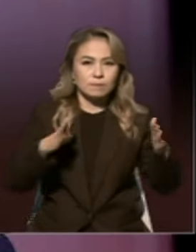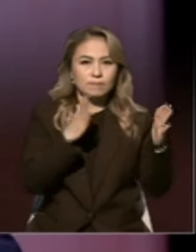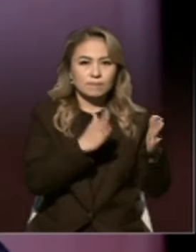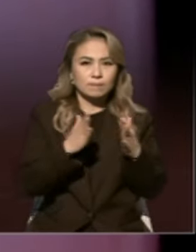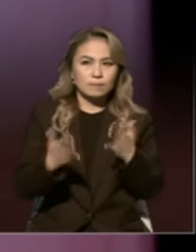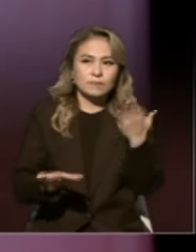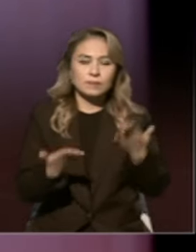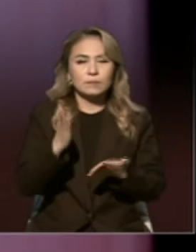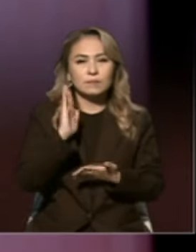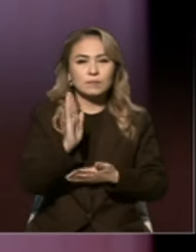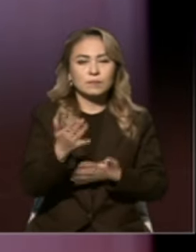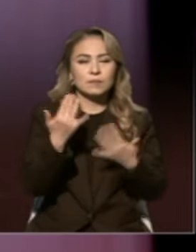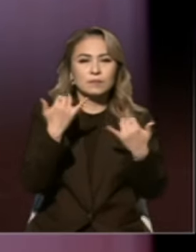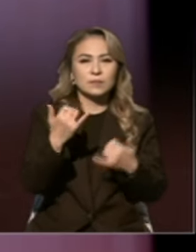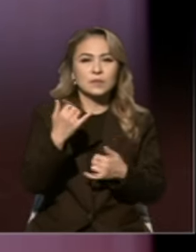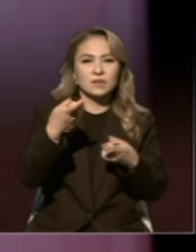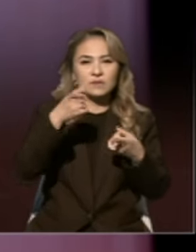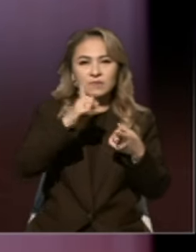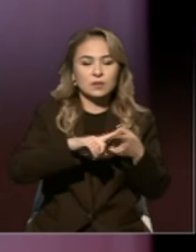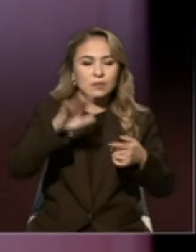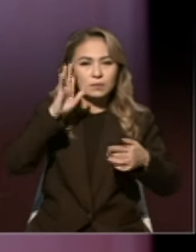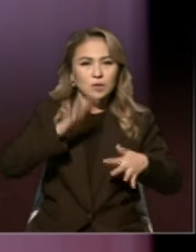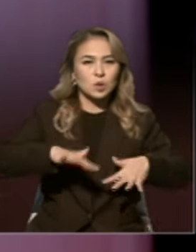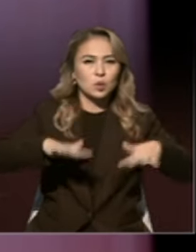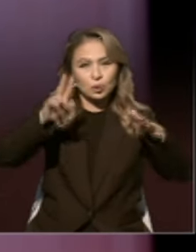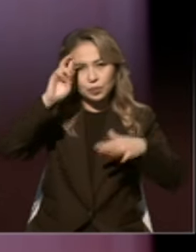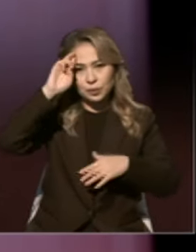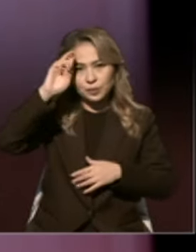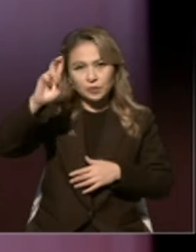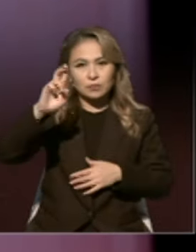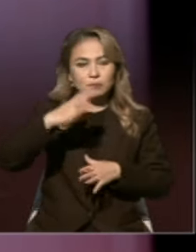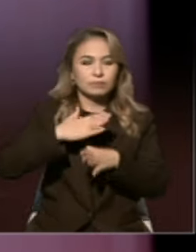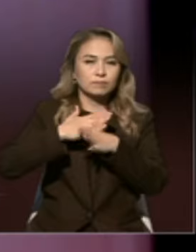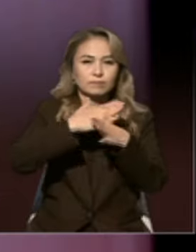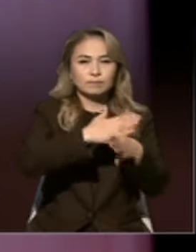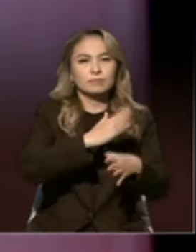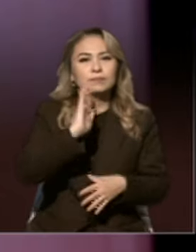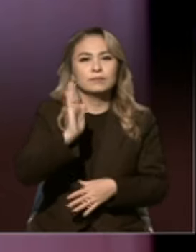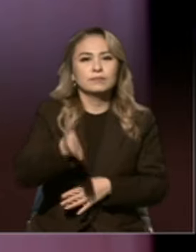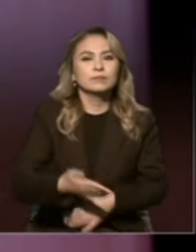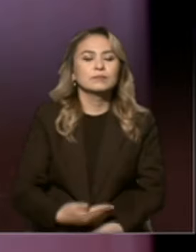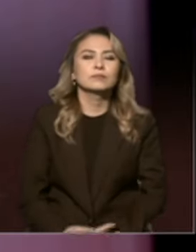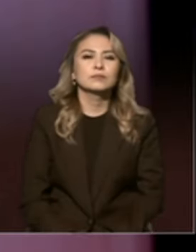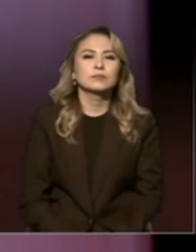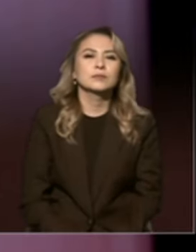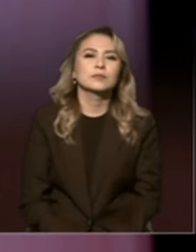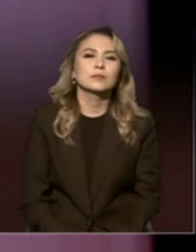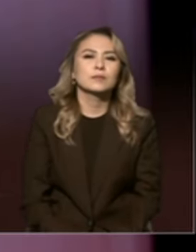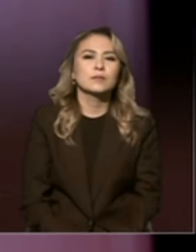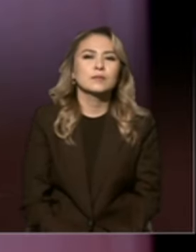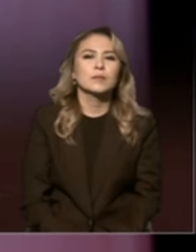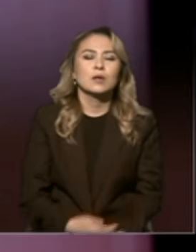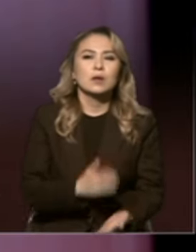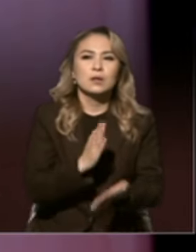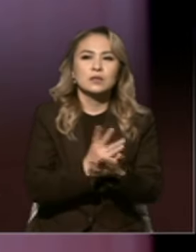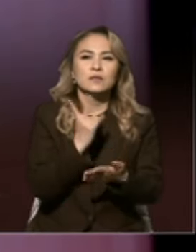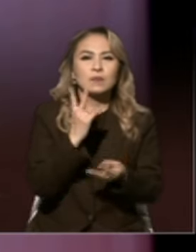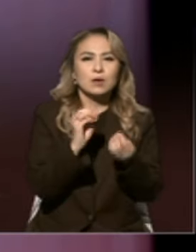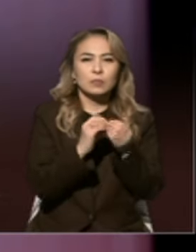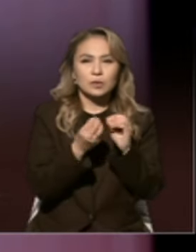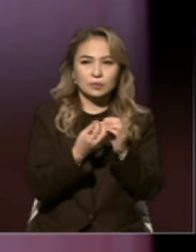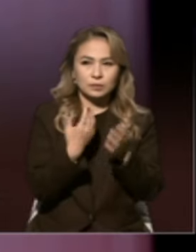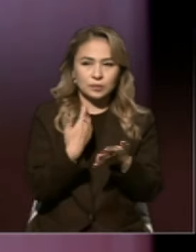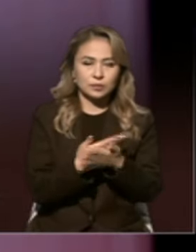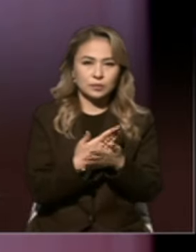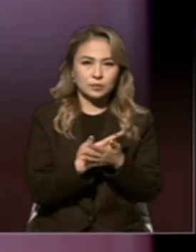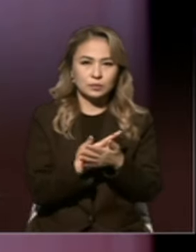қазіргі жағдайда төтенше жағдайға байланысты үкімет көмектесер. Ол жерде көрдіңіз ба, екі таяқтың екі ұшы бар ғой, былай қарап отырсаңыз.